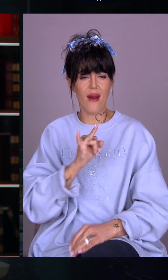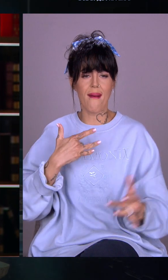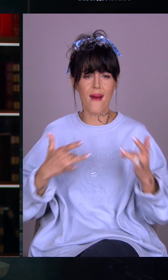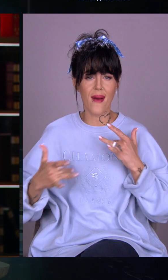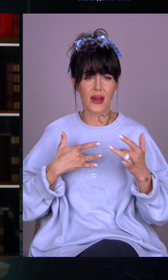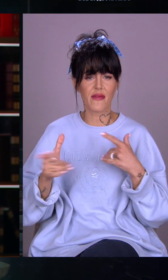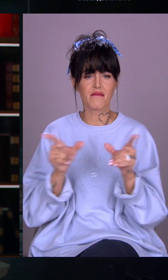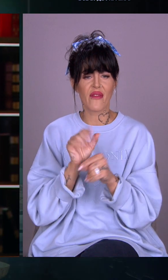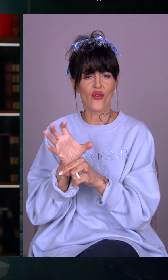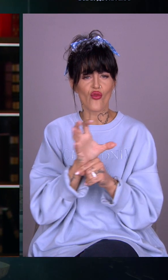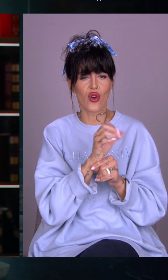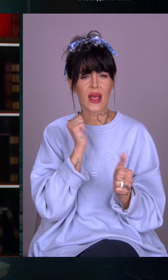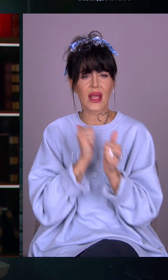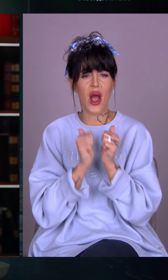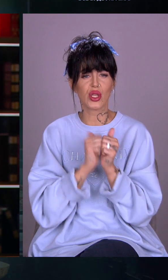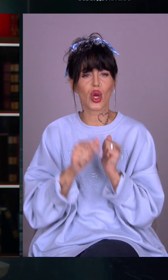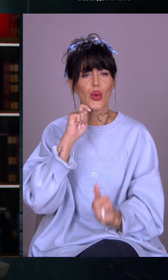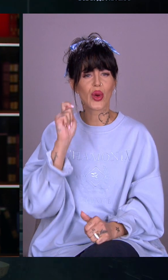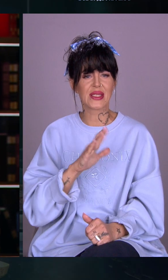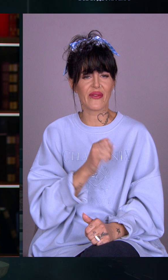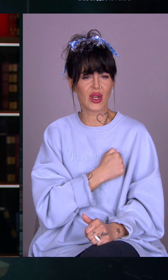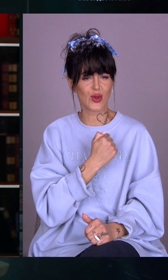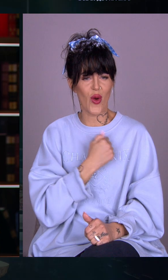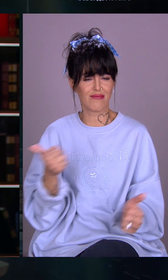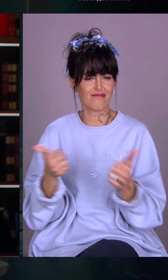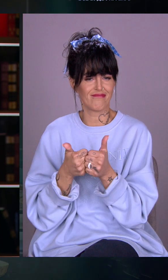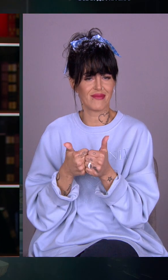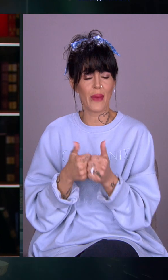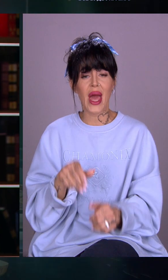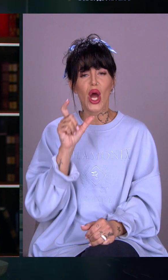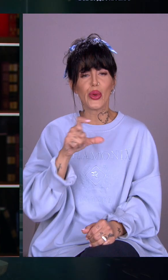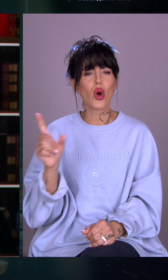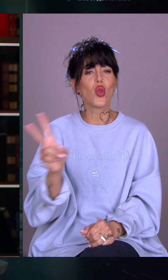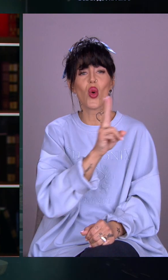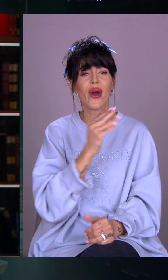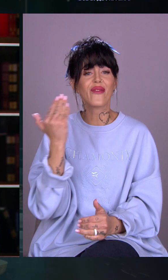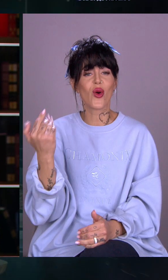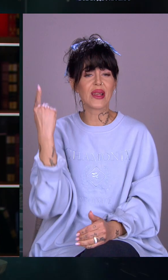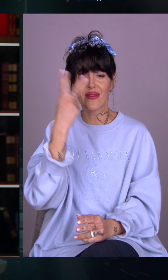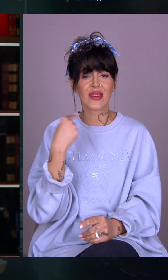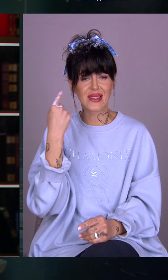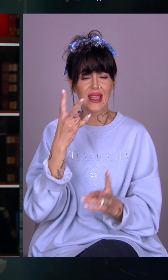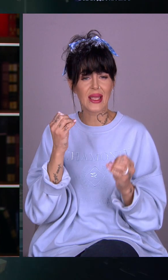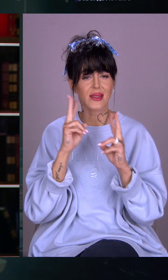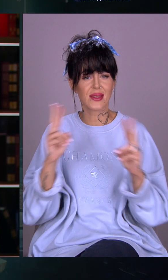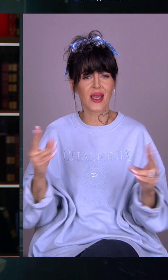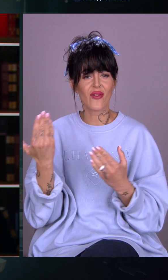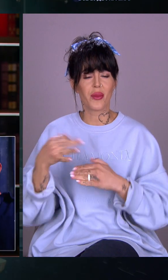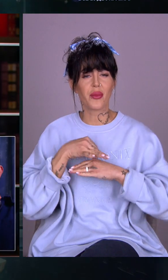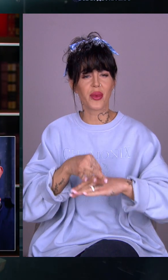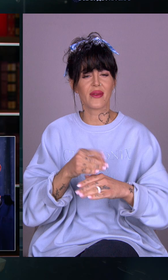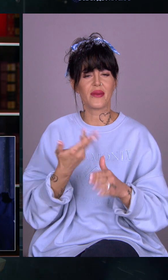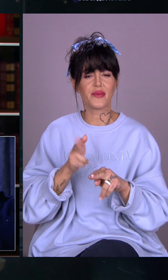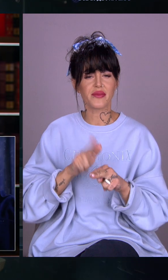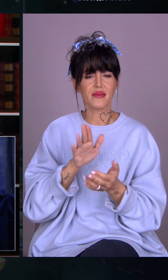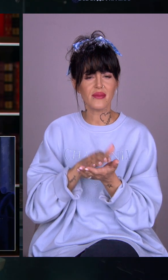з якими є чи не в кожного українського військового. Люди, яких ніхто не знає, як Супруна Олексія